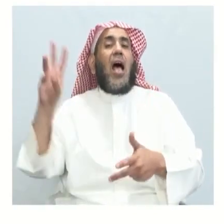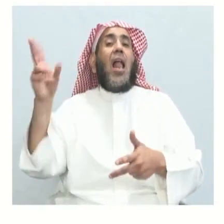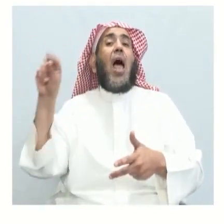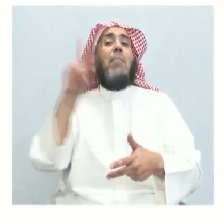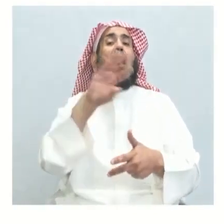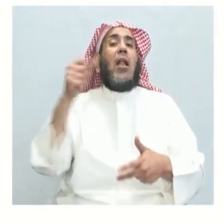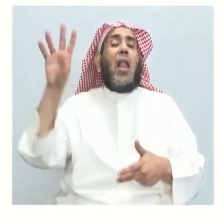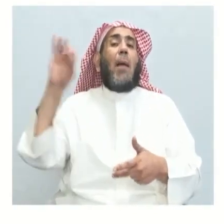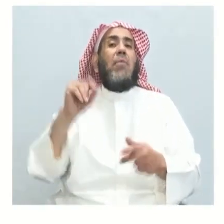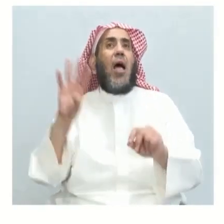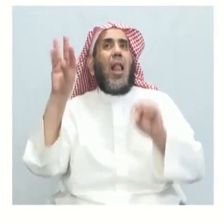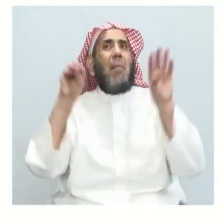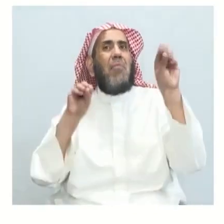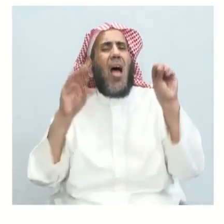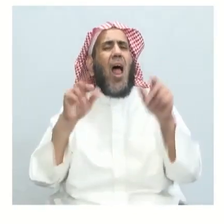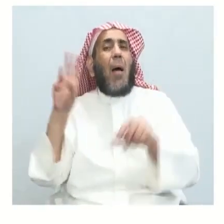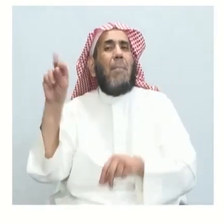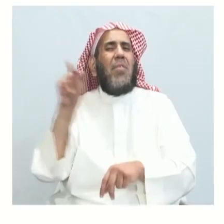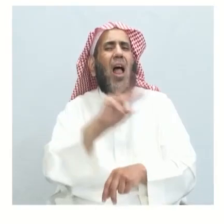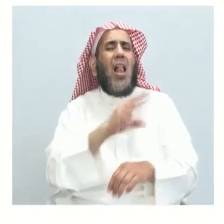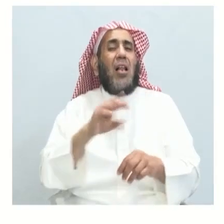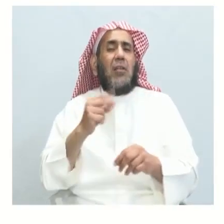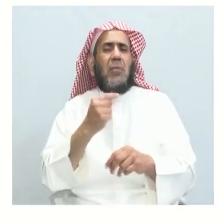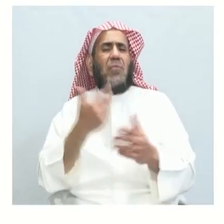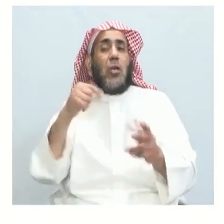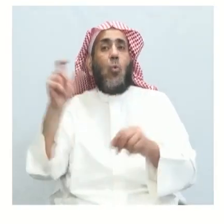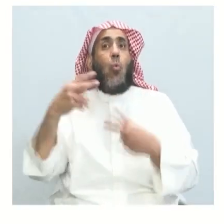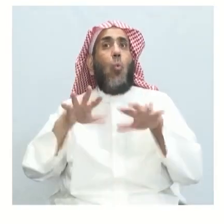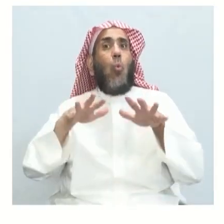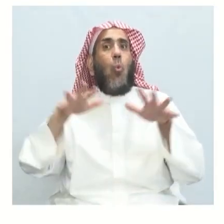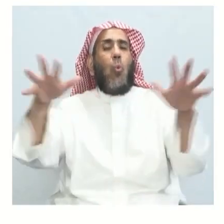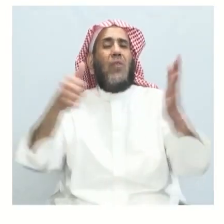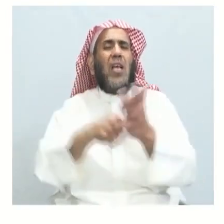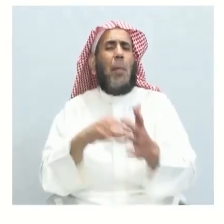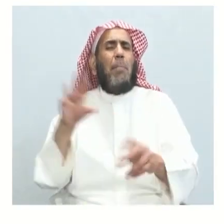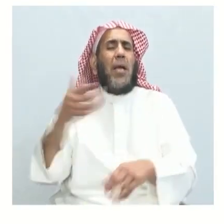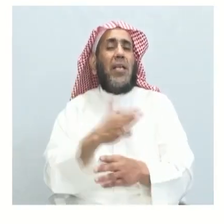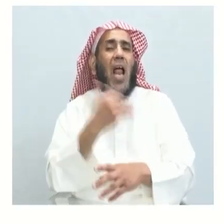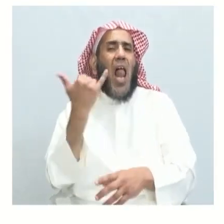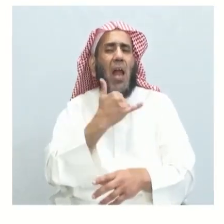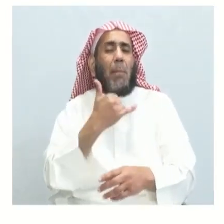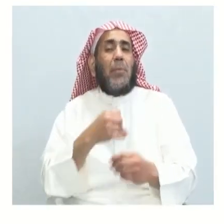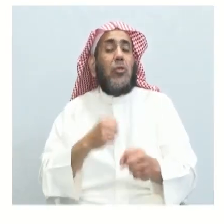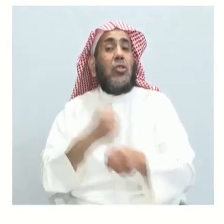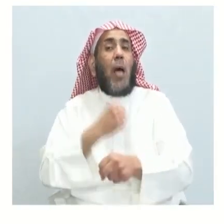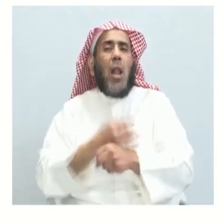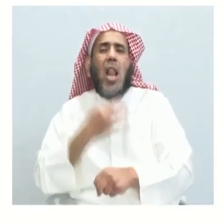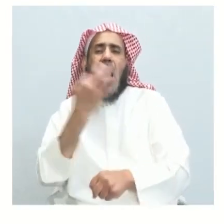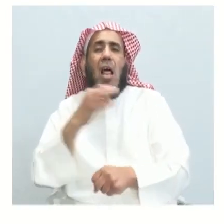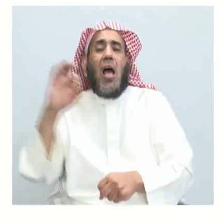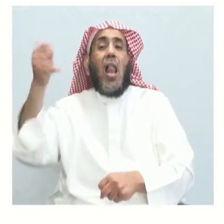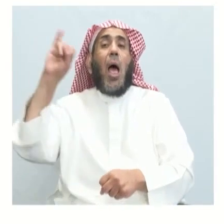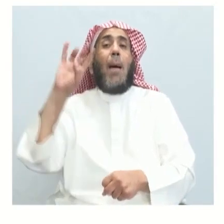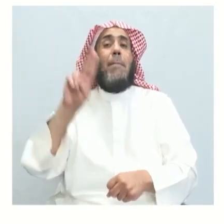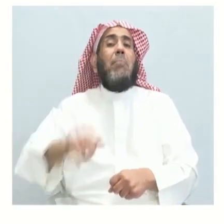الامثال طبعا امثال اشتهر في الجاهليه بين العرب كثير ممن يستعمل الامثال وما